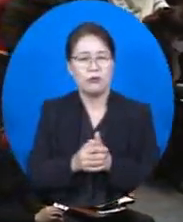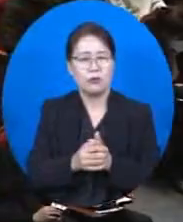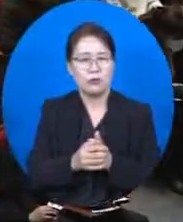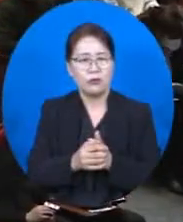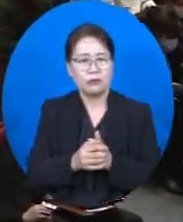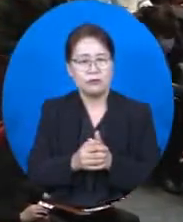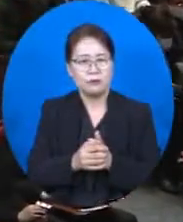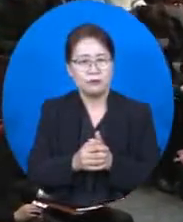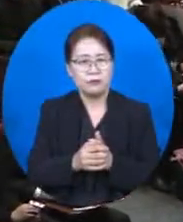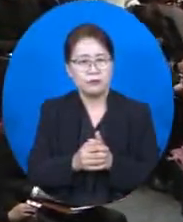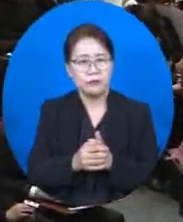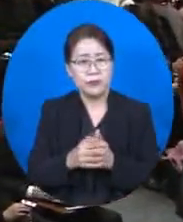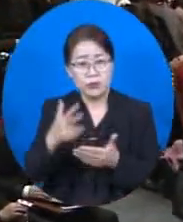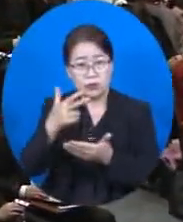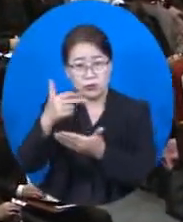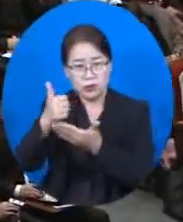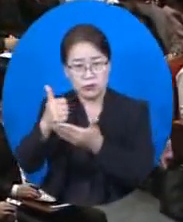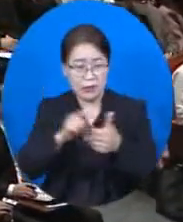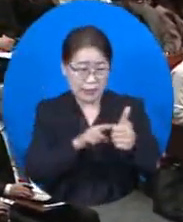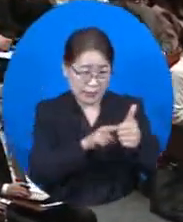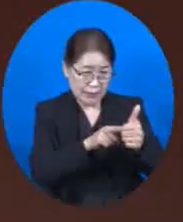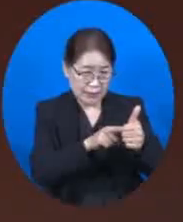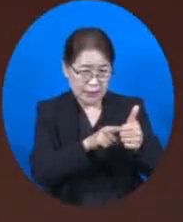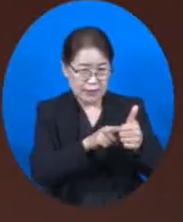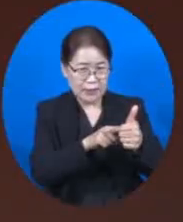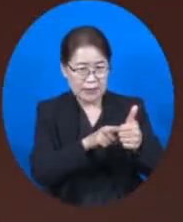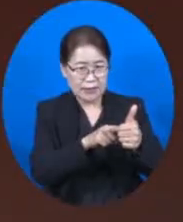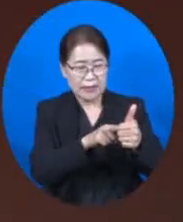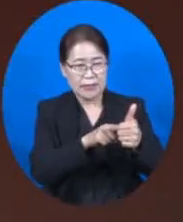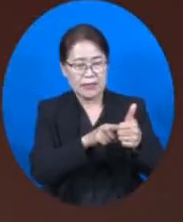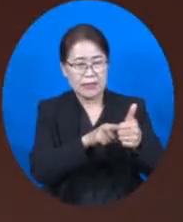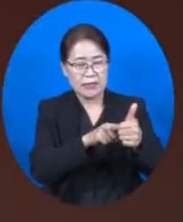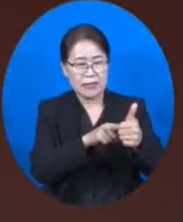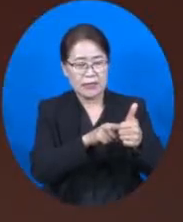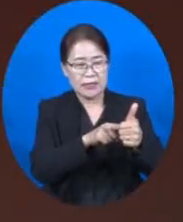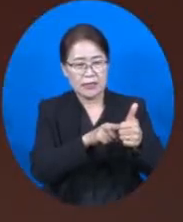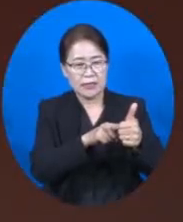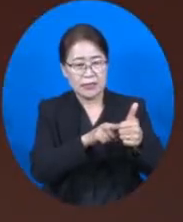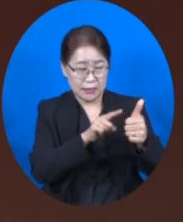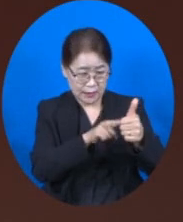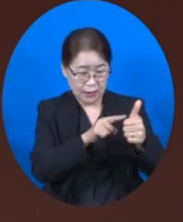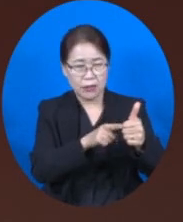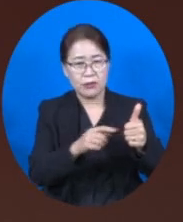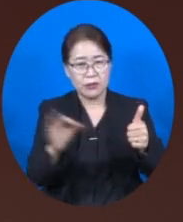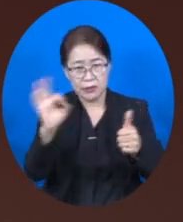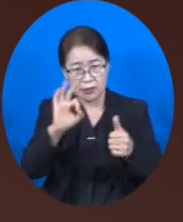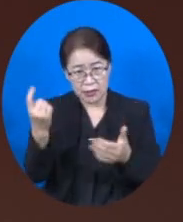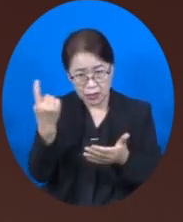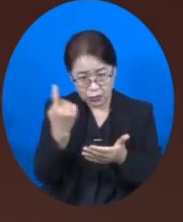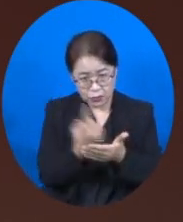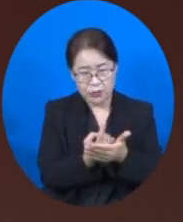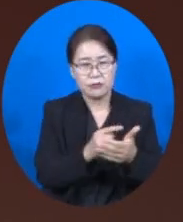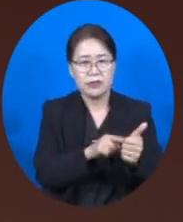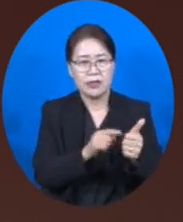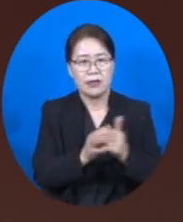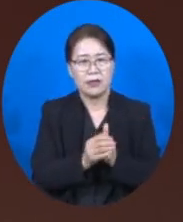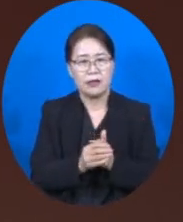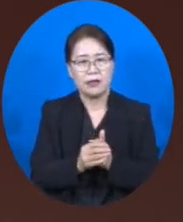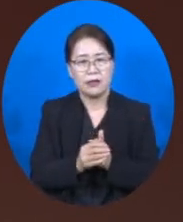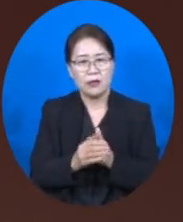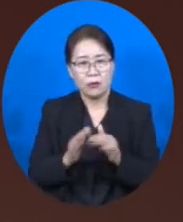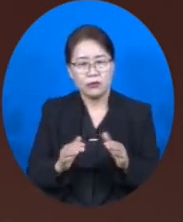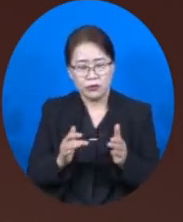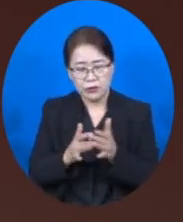엄밀하게 말하면 주님이 삭개오를 찾아오신 것입니다 그러므로 예수님의 관심은